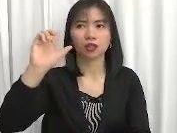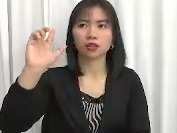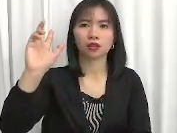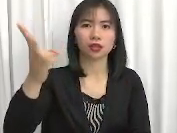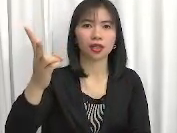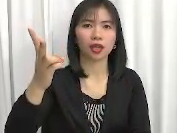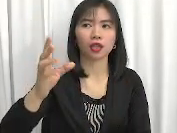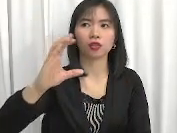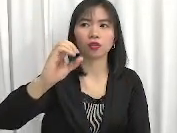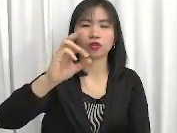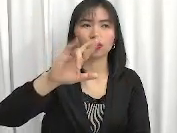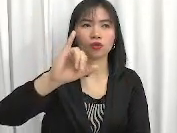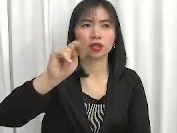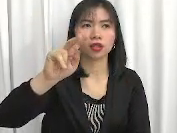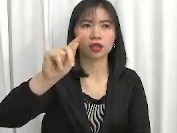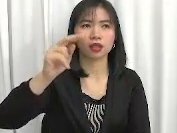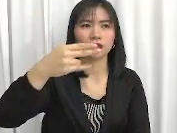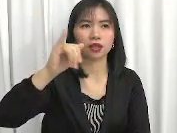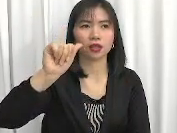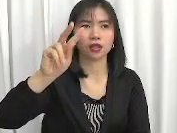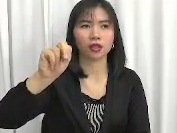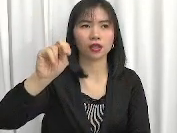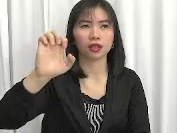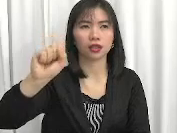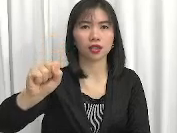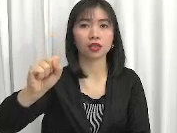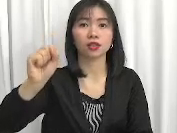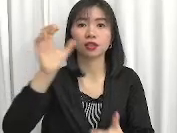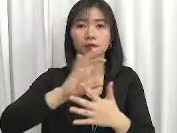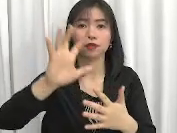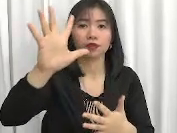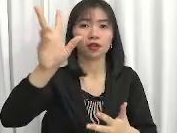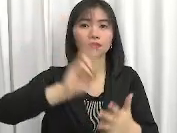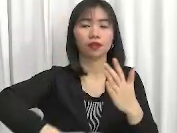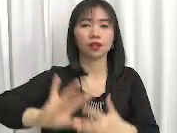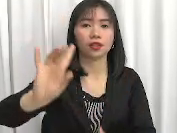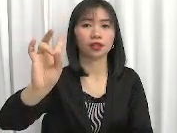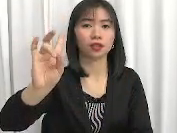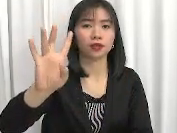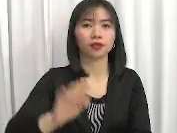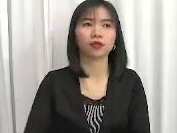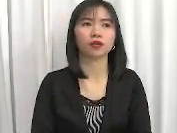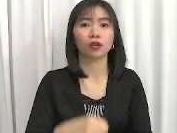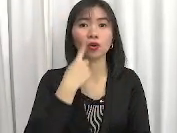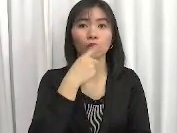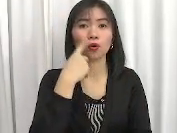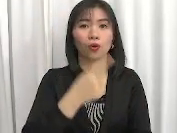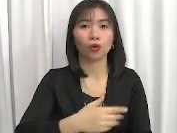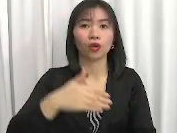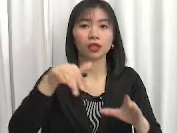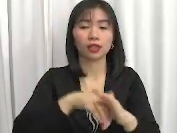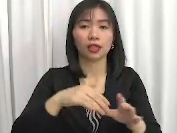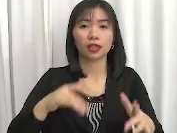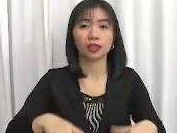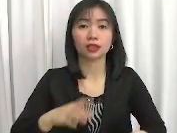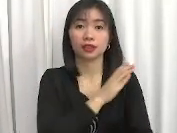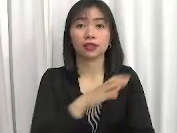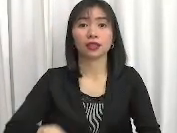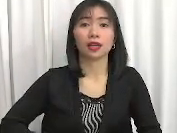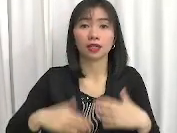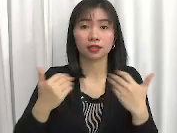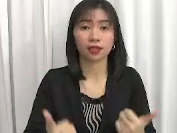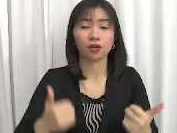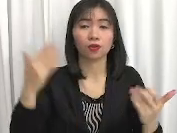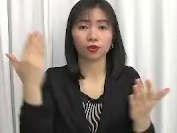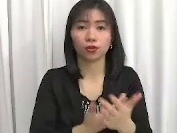2 Corinthians 5:17. Sabi, therefore, if any man be in Christ, he is a new creature. Yeah.